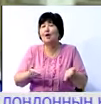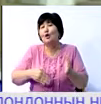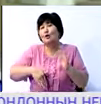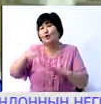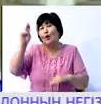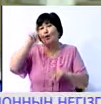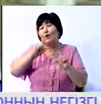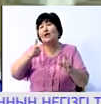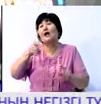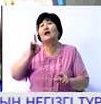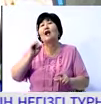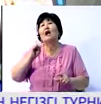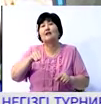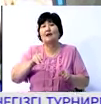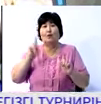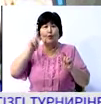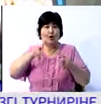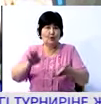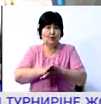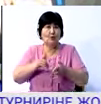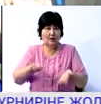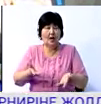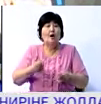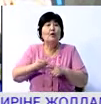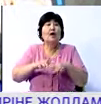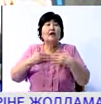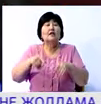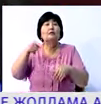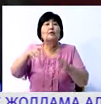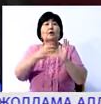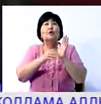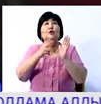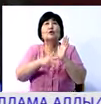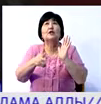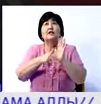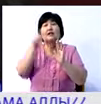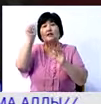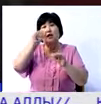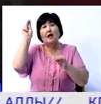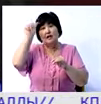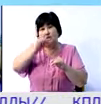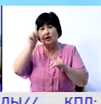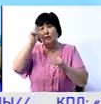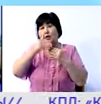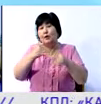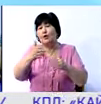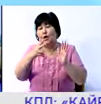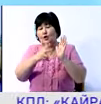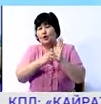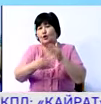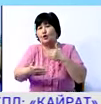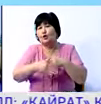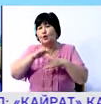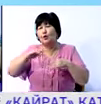жоғары оқу орнына грантқа түсу. Мектептің алғашқы түлектері 1998 жылы білім ұясынан қанат қақты. Содан бері 800-ге жуық